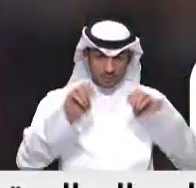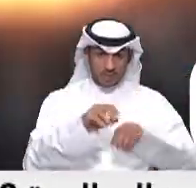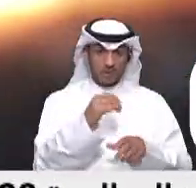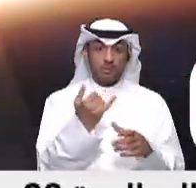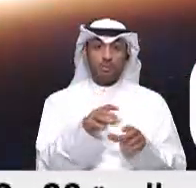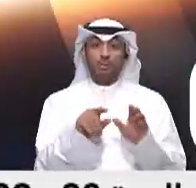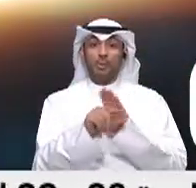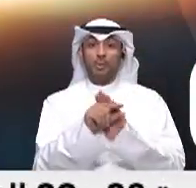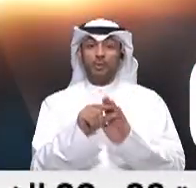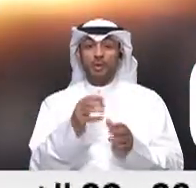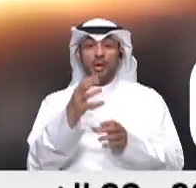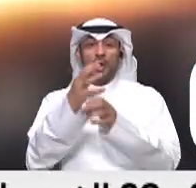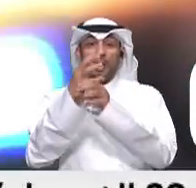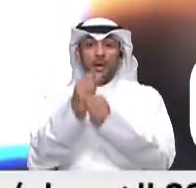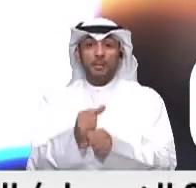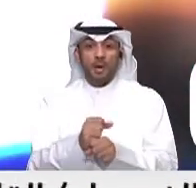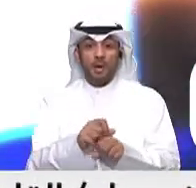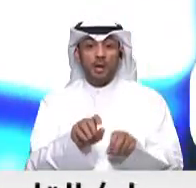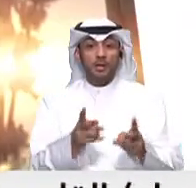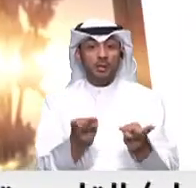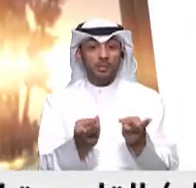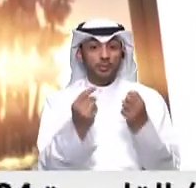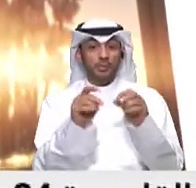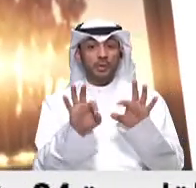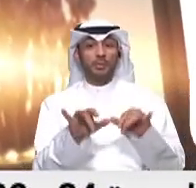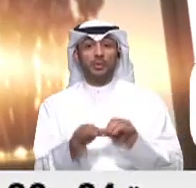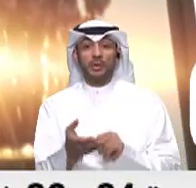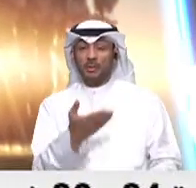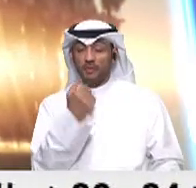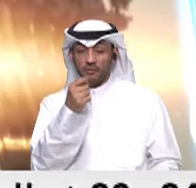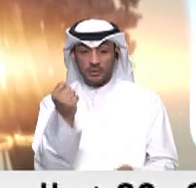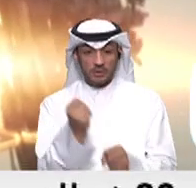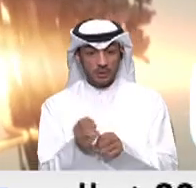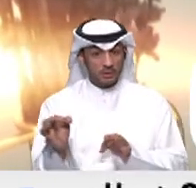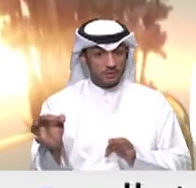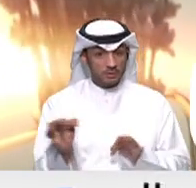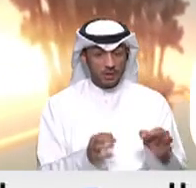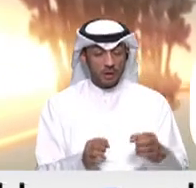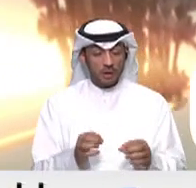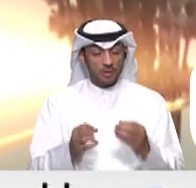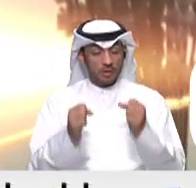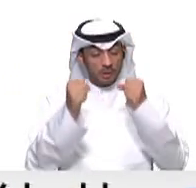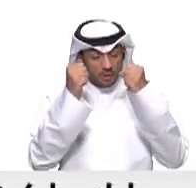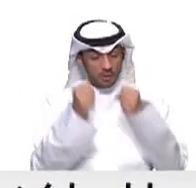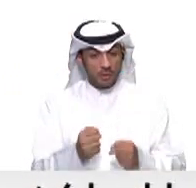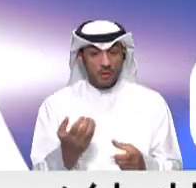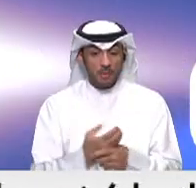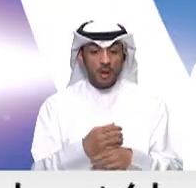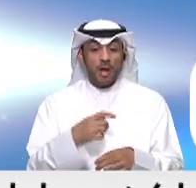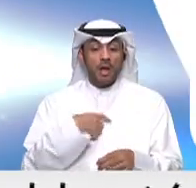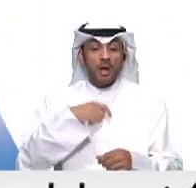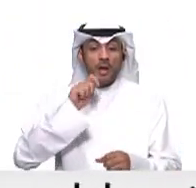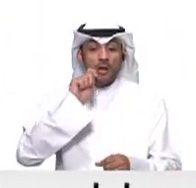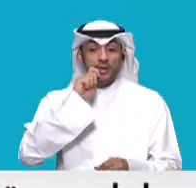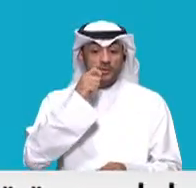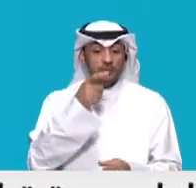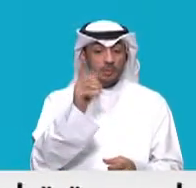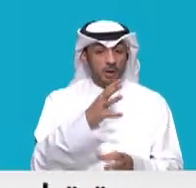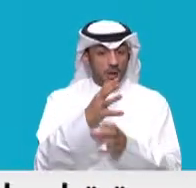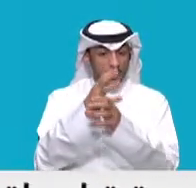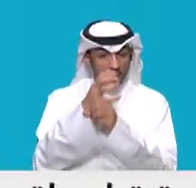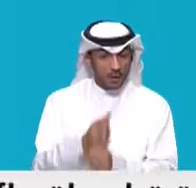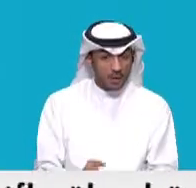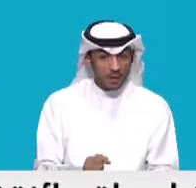السبراني من خلال تطوير سياسات واجراءات دقيقه تهدف الى حمايه البيانات والبنيه التحتيه